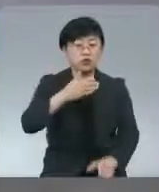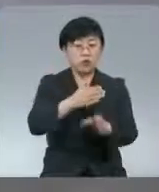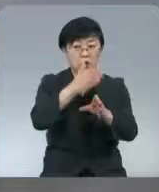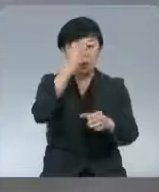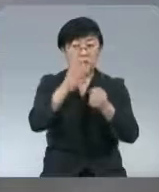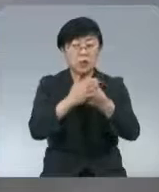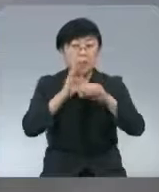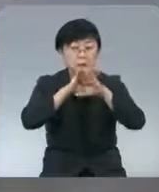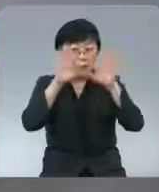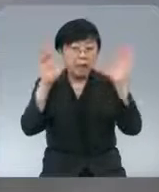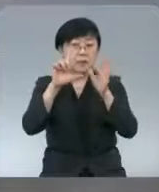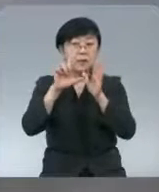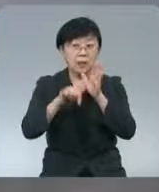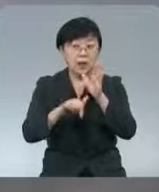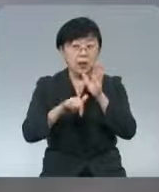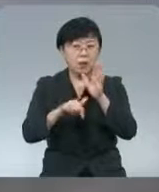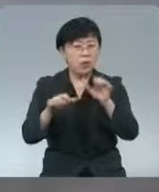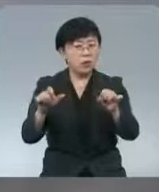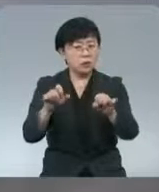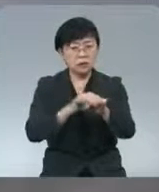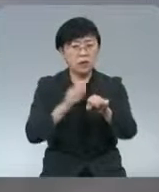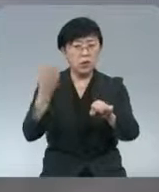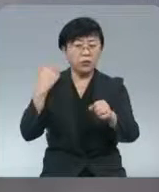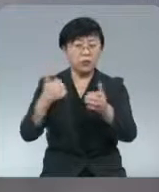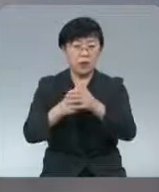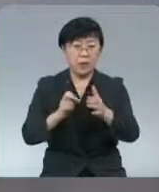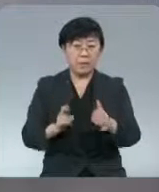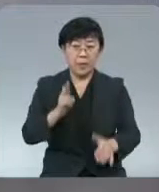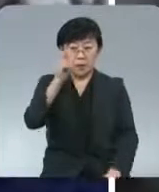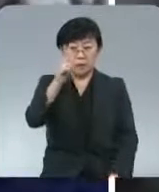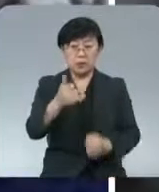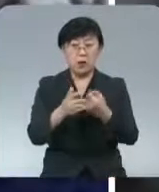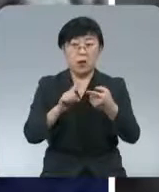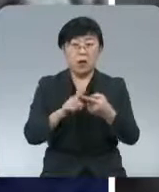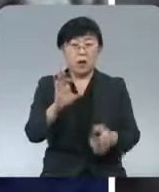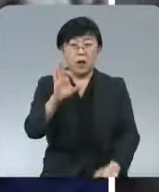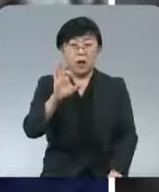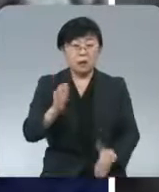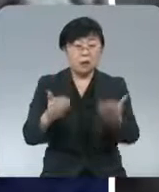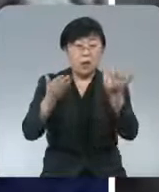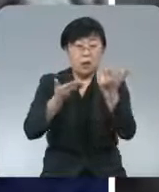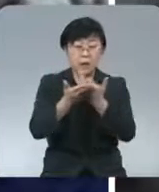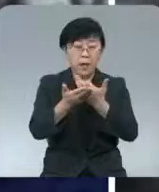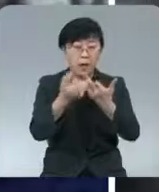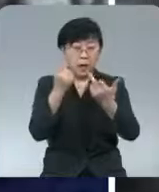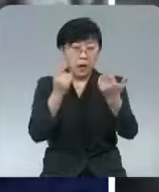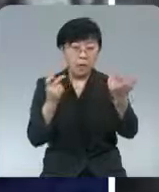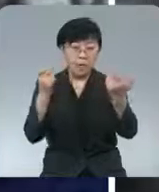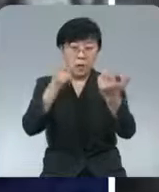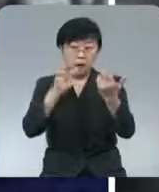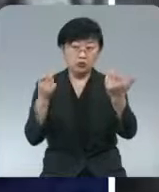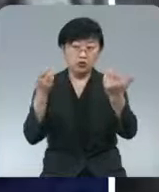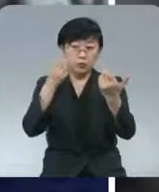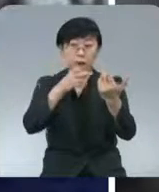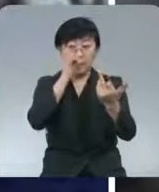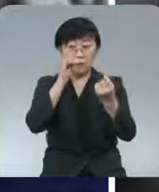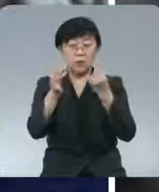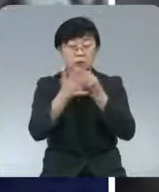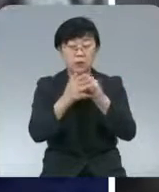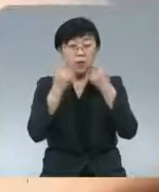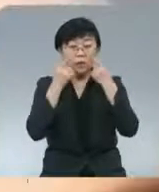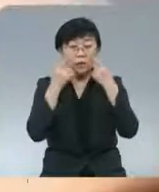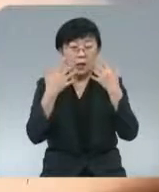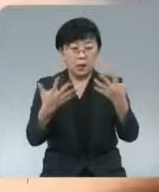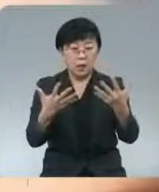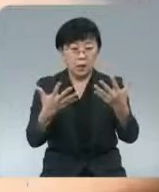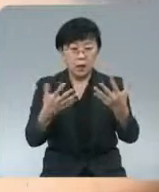khu vực biên giới trùng chiều là điều hiếm thấy nước này còn Công bố hình ảnh mục tiêu phóng là đảo đá trên biển được cho là nhằm thị uy sức